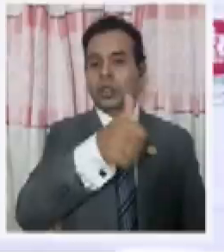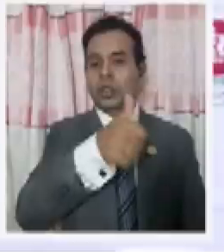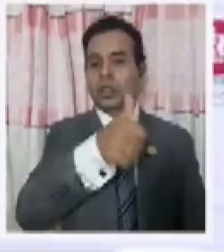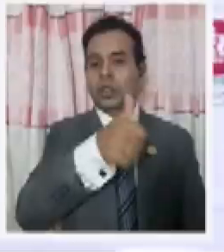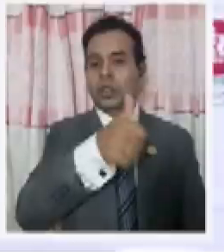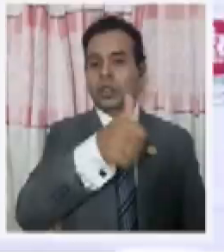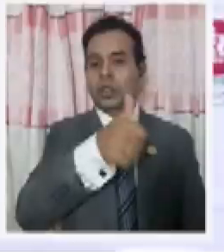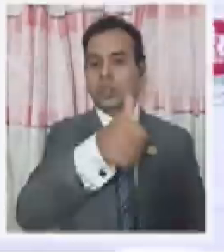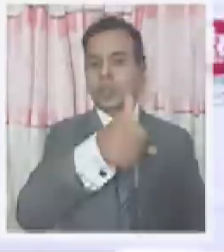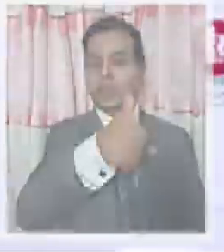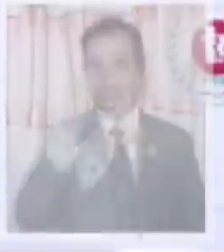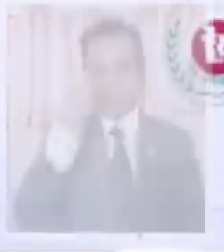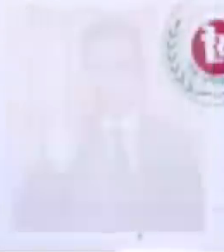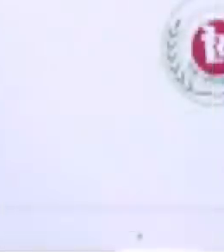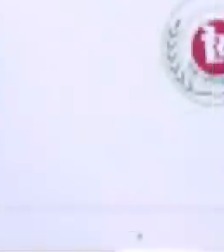24 ঘন্টায় ফোন গ্রহণ করা হয়েছে